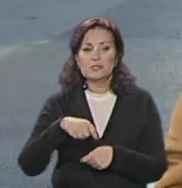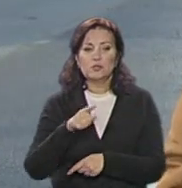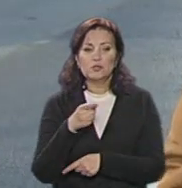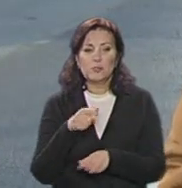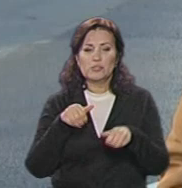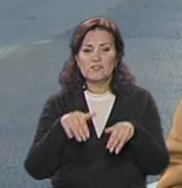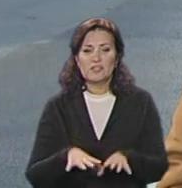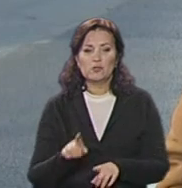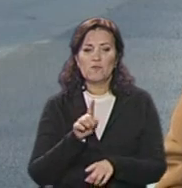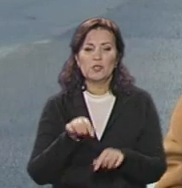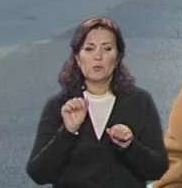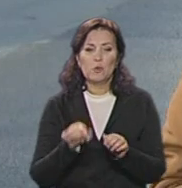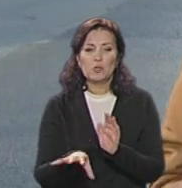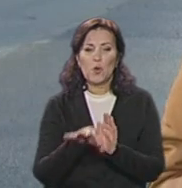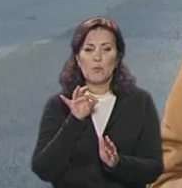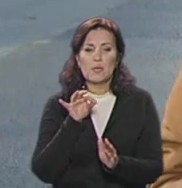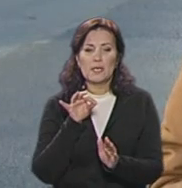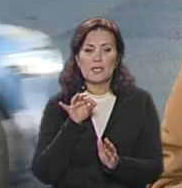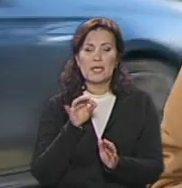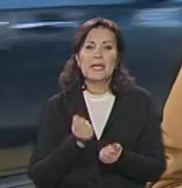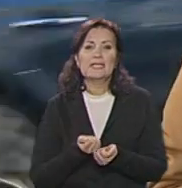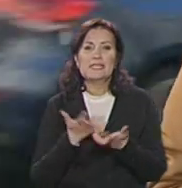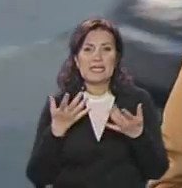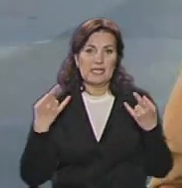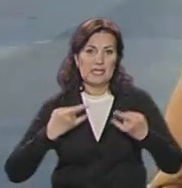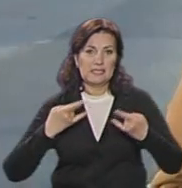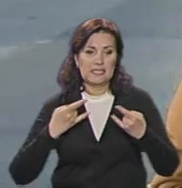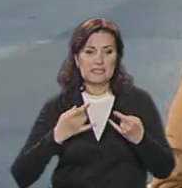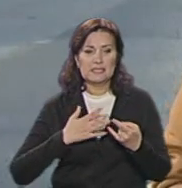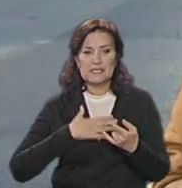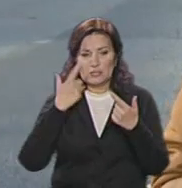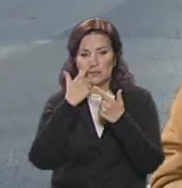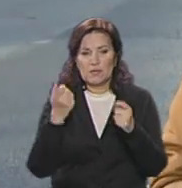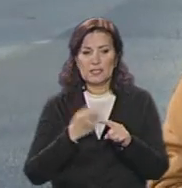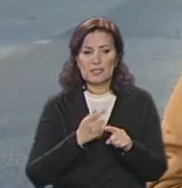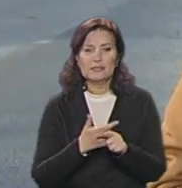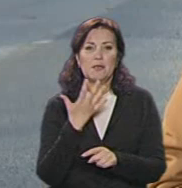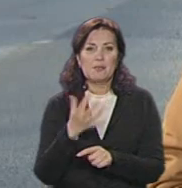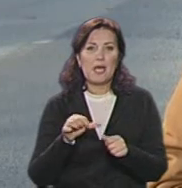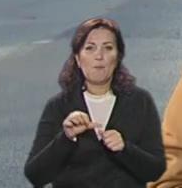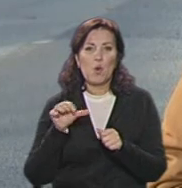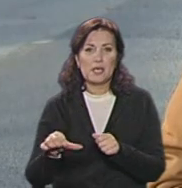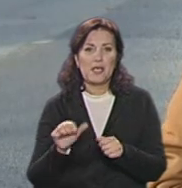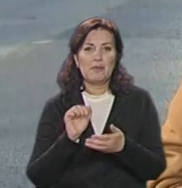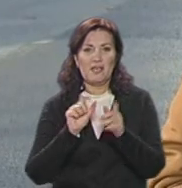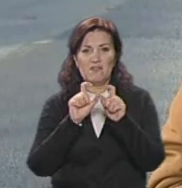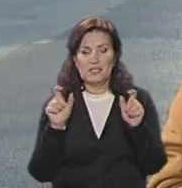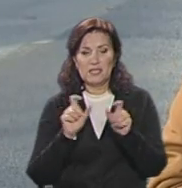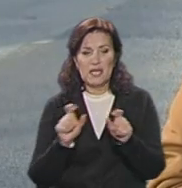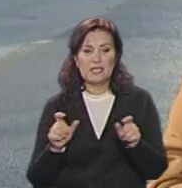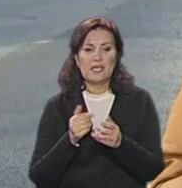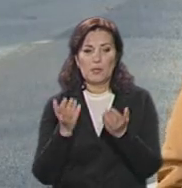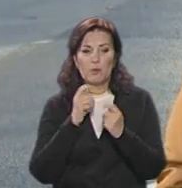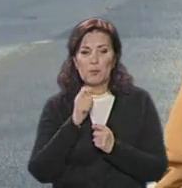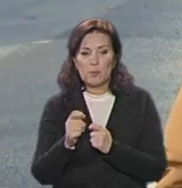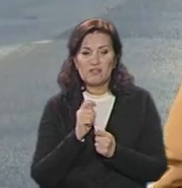чомусь вирішив, що вони можуть обрати декілька телеканалів. З нашою інформацією, це 5 окремих видань, які покликали на